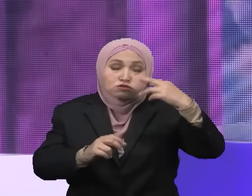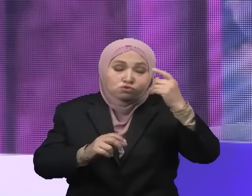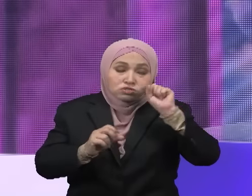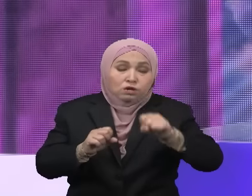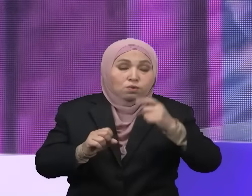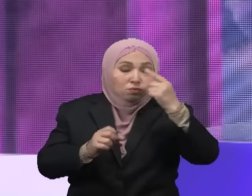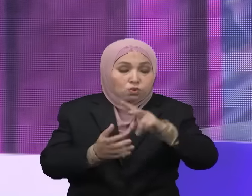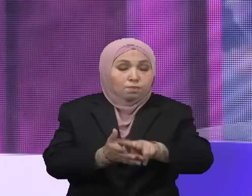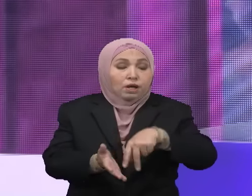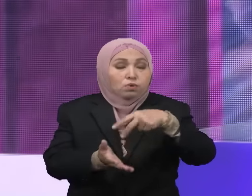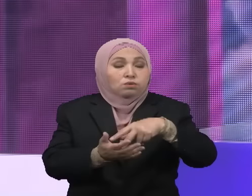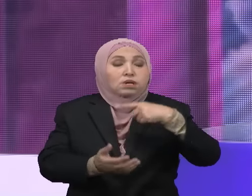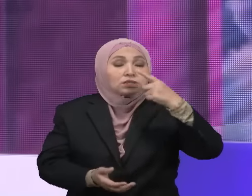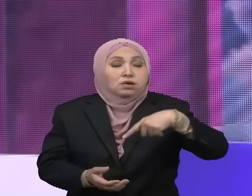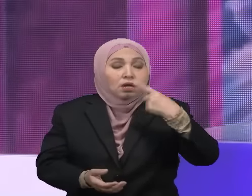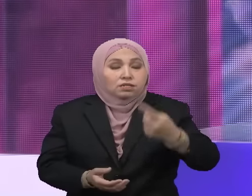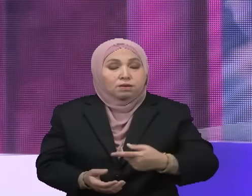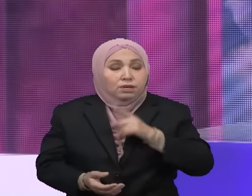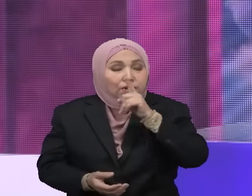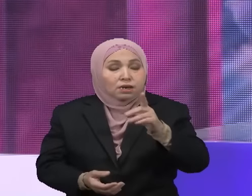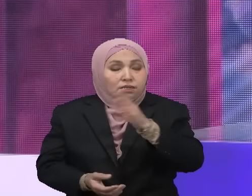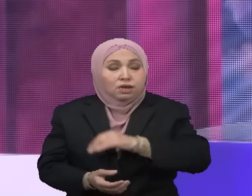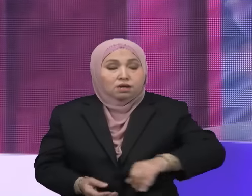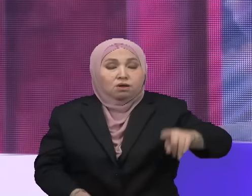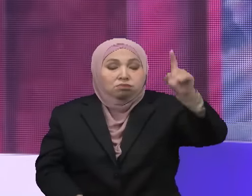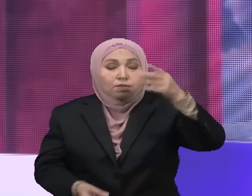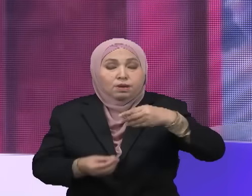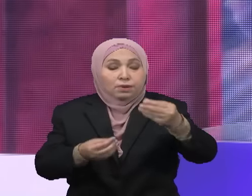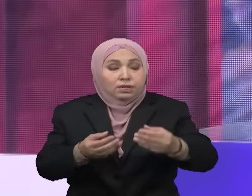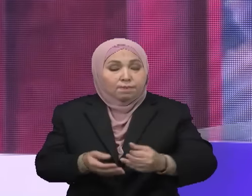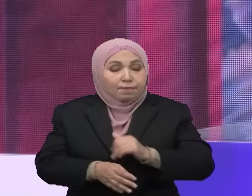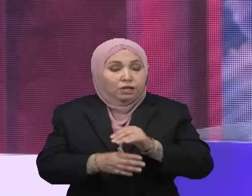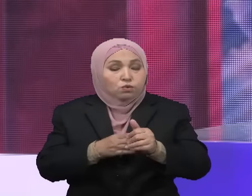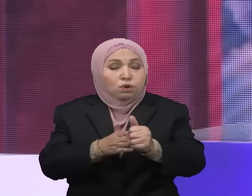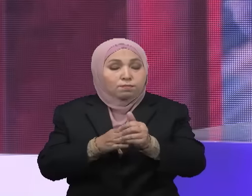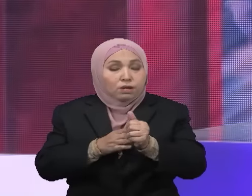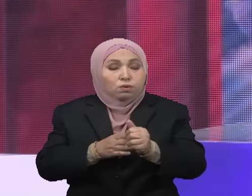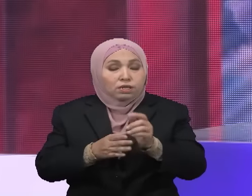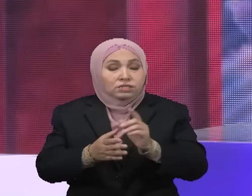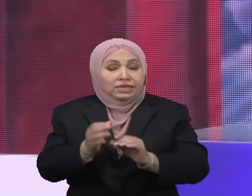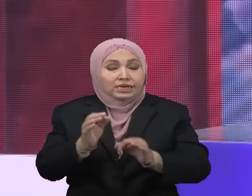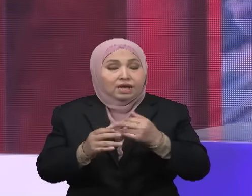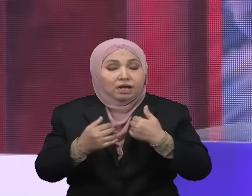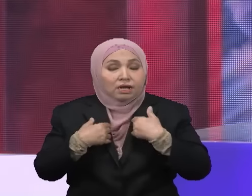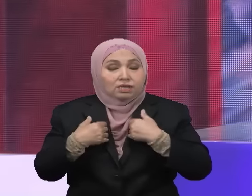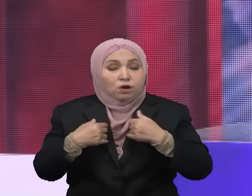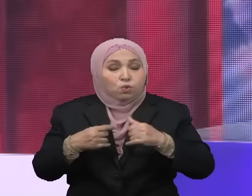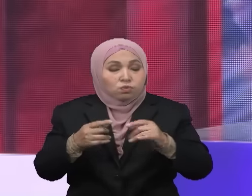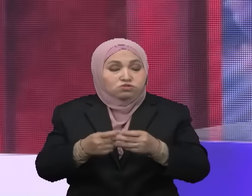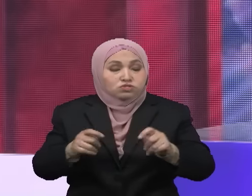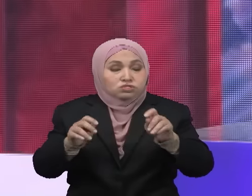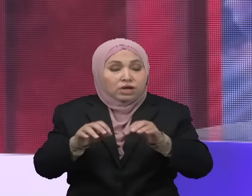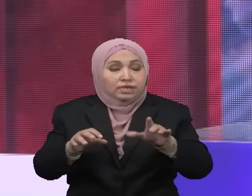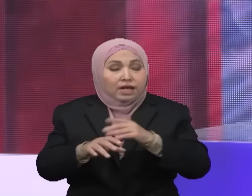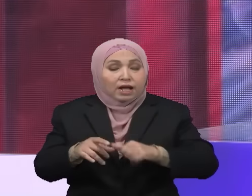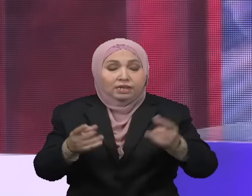untuk bangkit menyatakan kebenaran, dan Allah memberikan panduan demi panduan jika ada ujian yang hadir. Dan Allah maklumkan